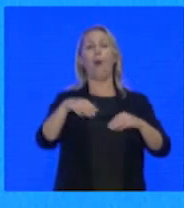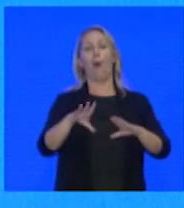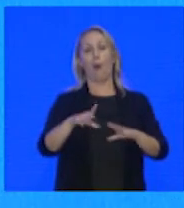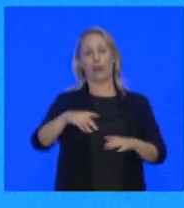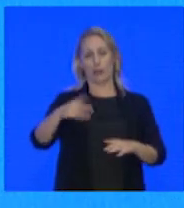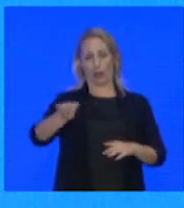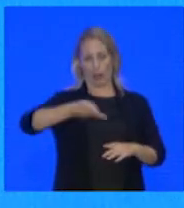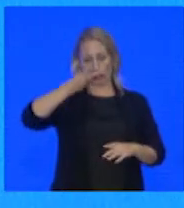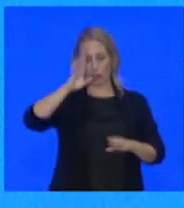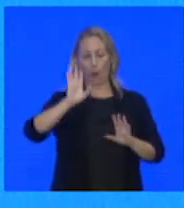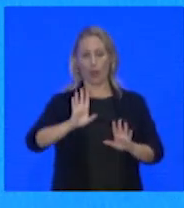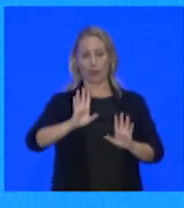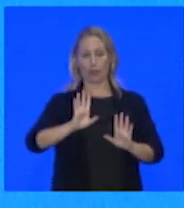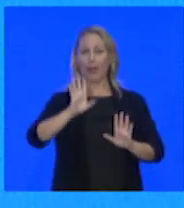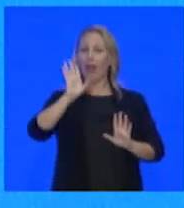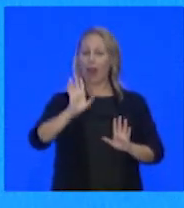Μπαίνουν όμως